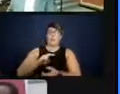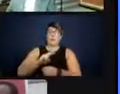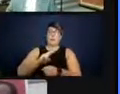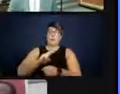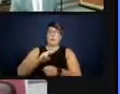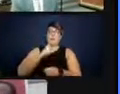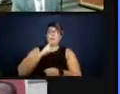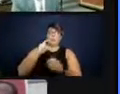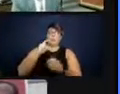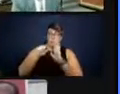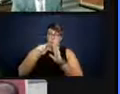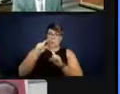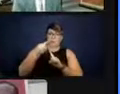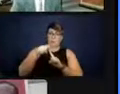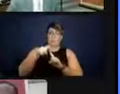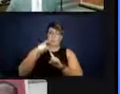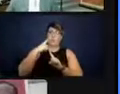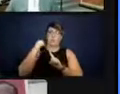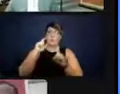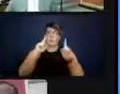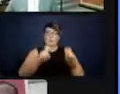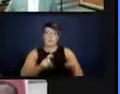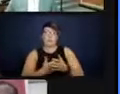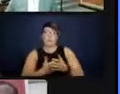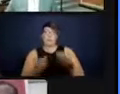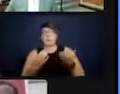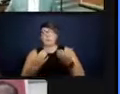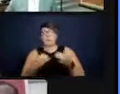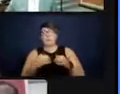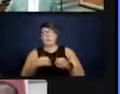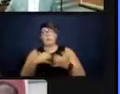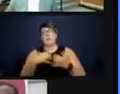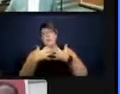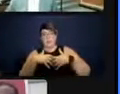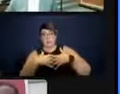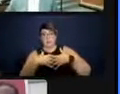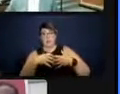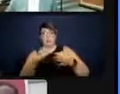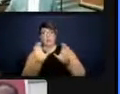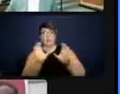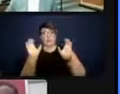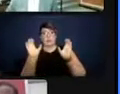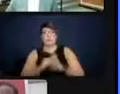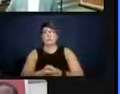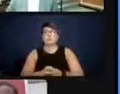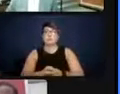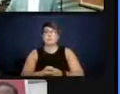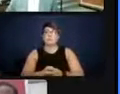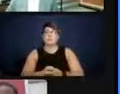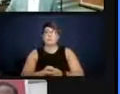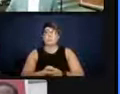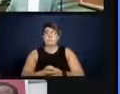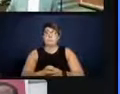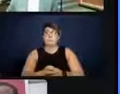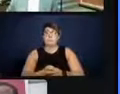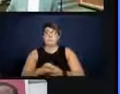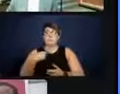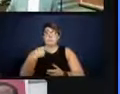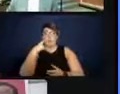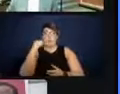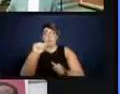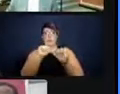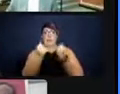na pia wataweza kufuzu katika mitihani yao yote. Na tunatumai ya kuwa wanafunzi wetu